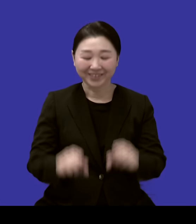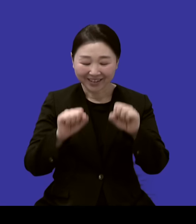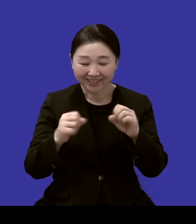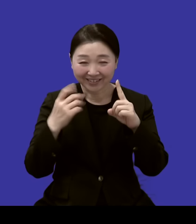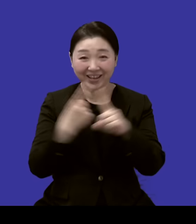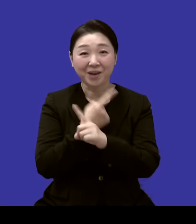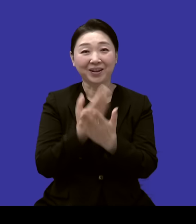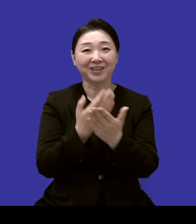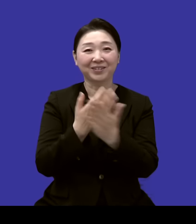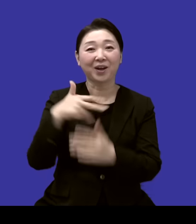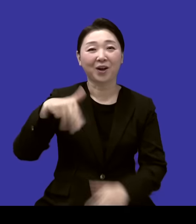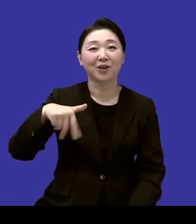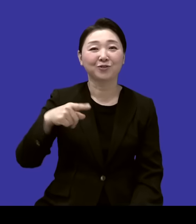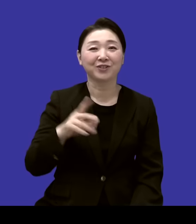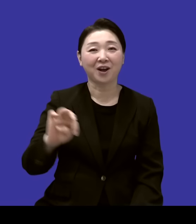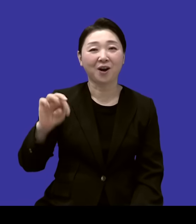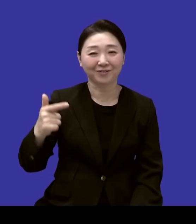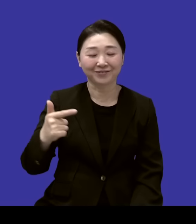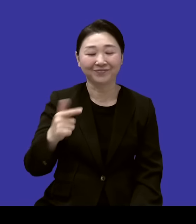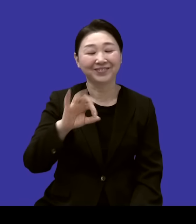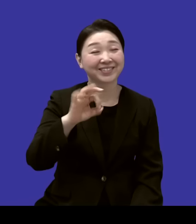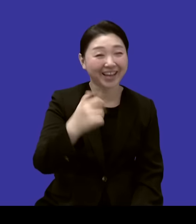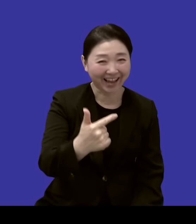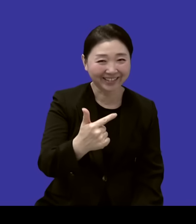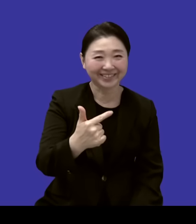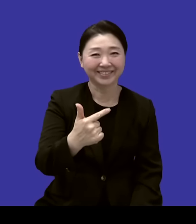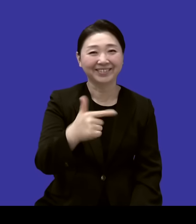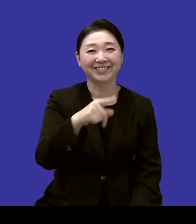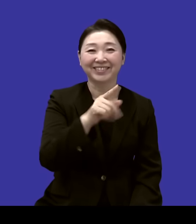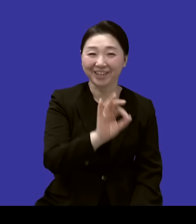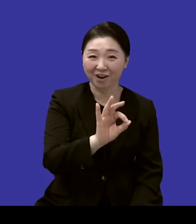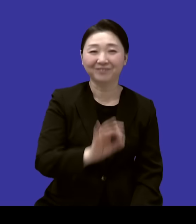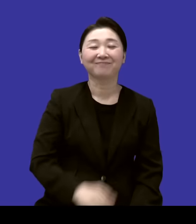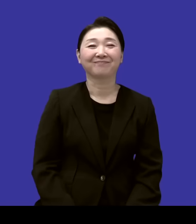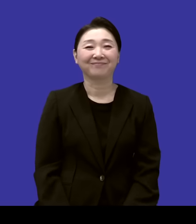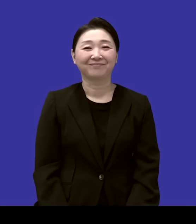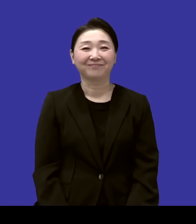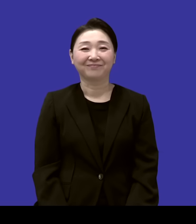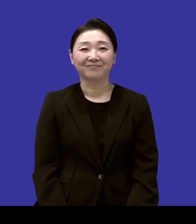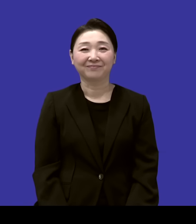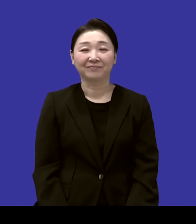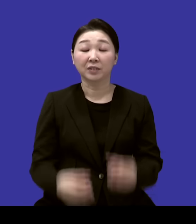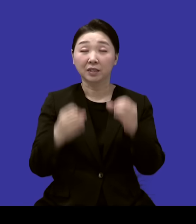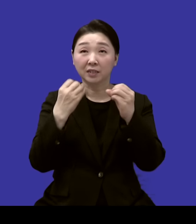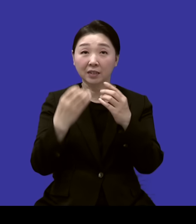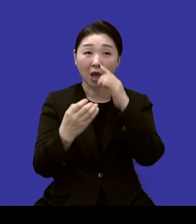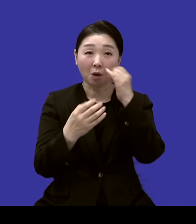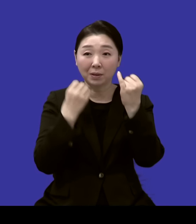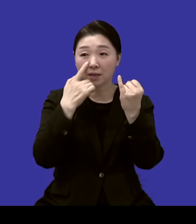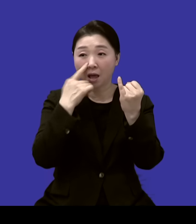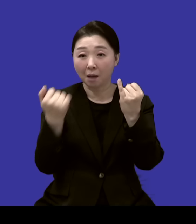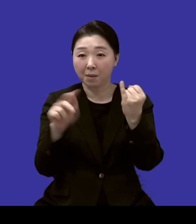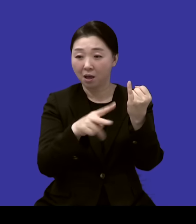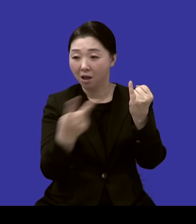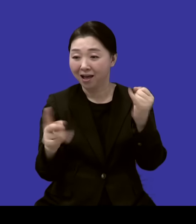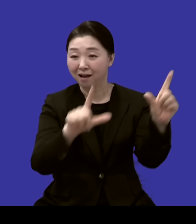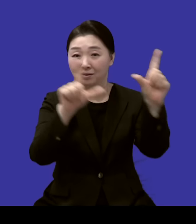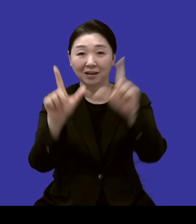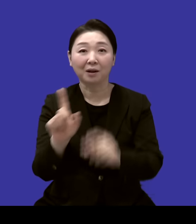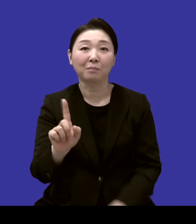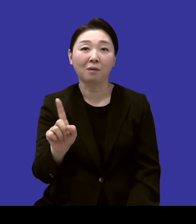안녕하세요. 새롭게 와서서 주영훈입니다. 안녕하세요. 안수지입니다. 안녕하세요. 정범균입니다. 새엄마, 새아빠와 번갈아 가면서 살게